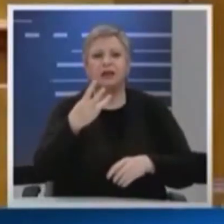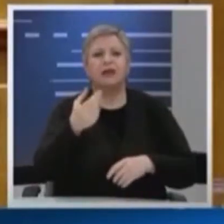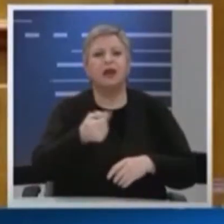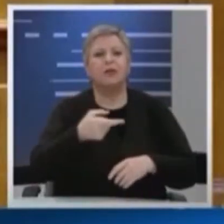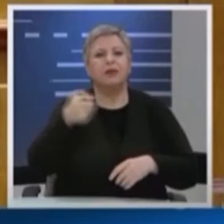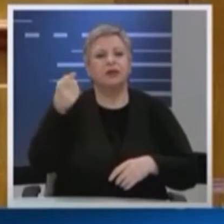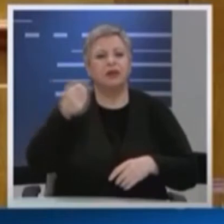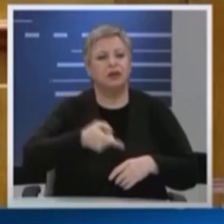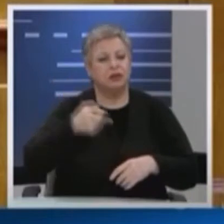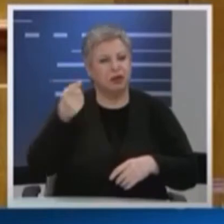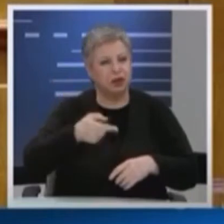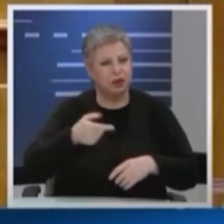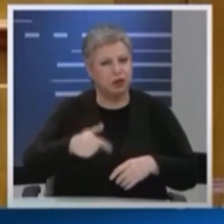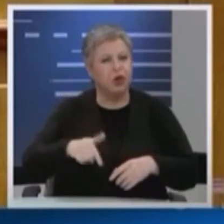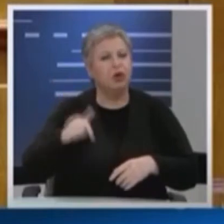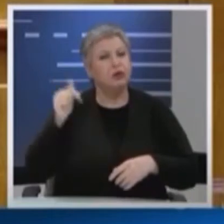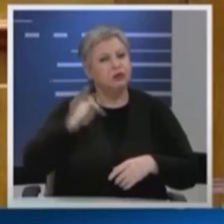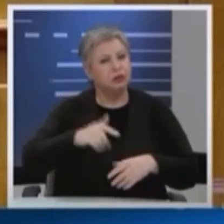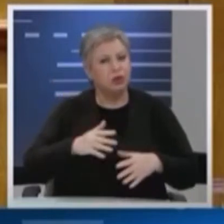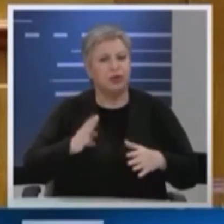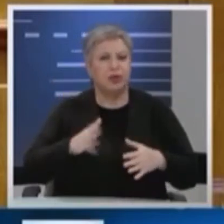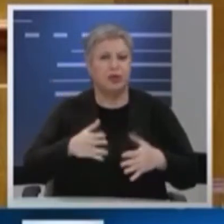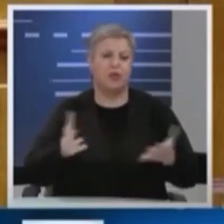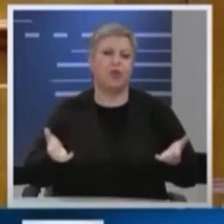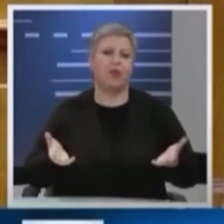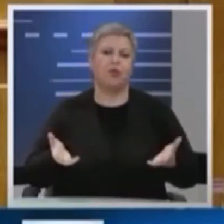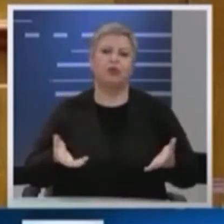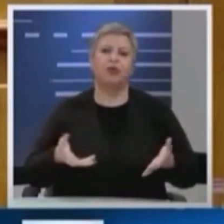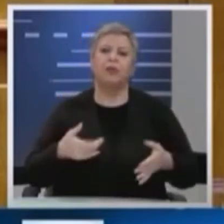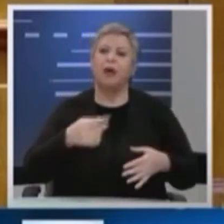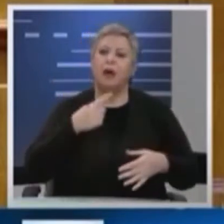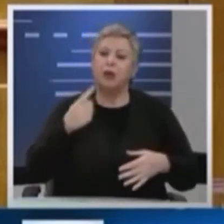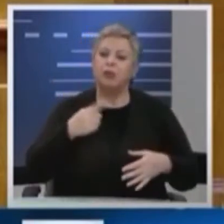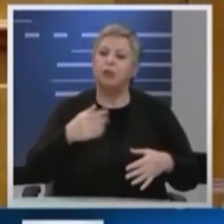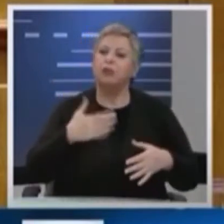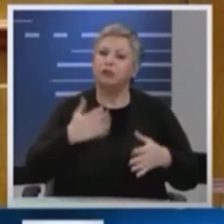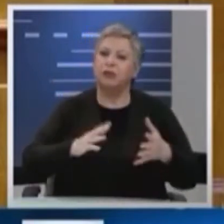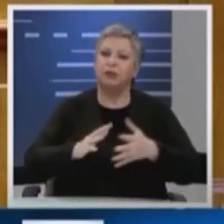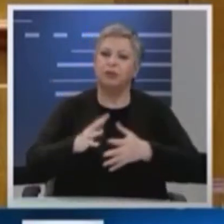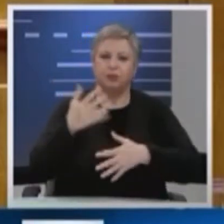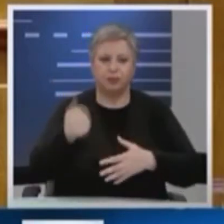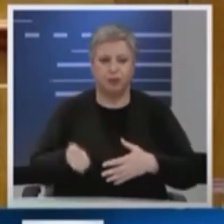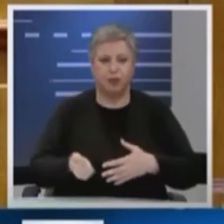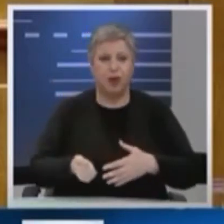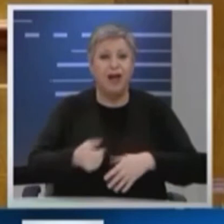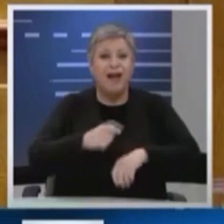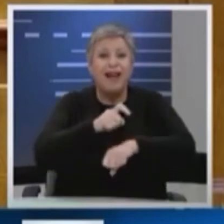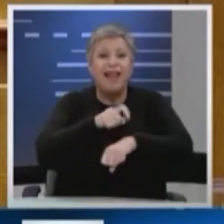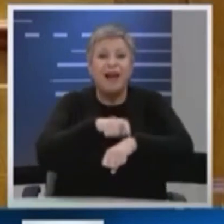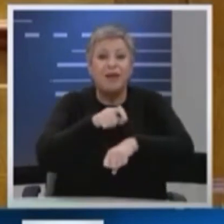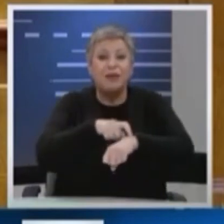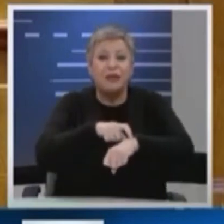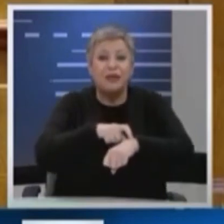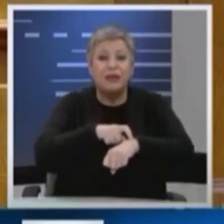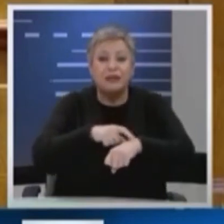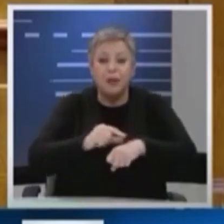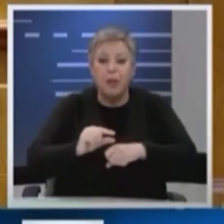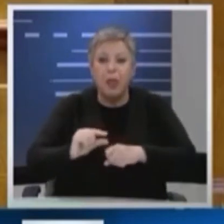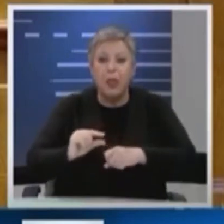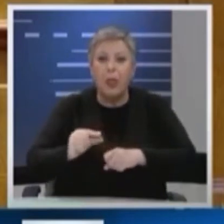καθεστώς μόνιμης λιτότητας, όταν η χώρα αναπτύσσεται με χαμηλούς ρυθμούς. Υπάρχει όμως η δυναμική, η